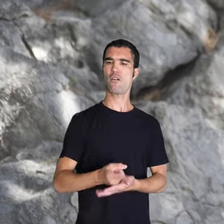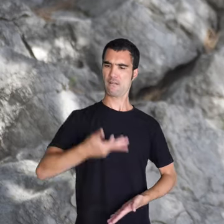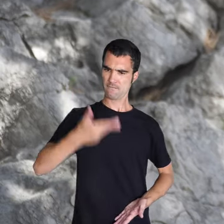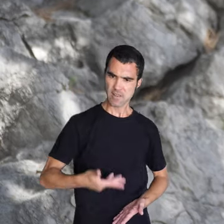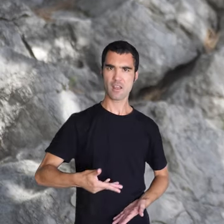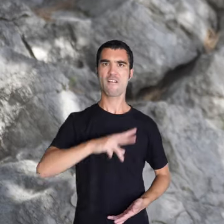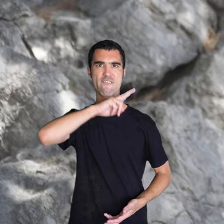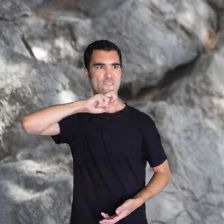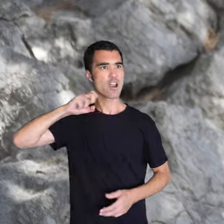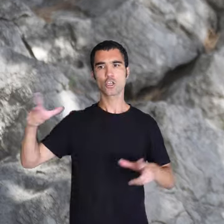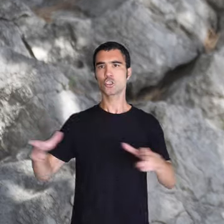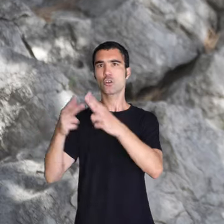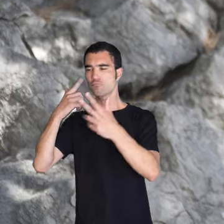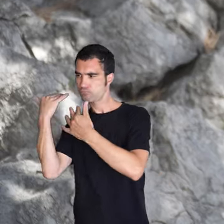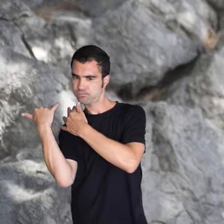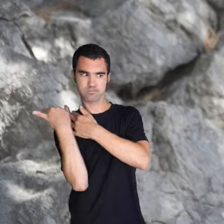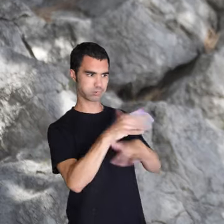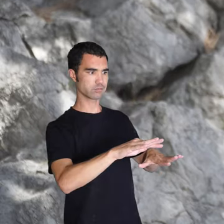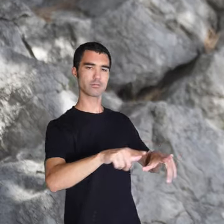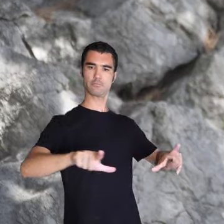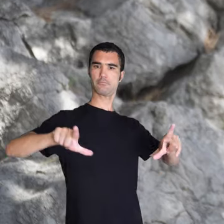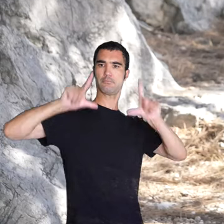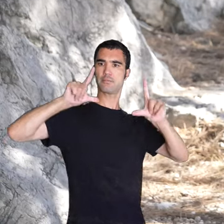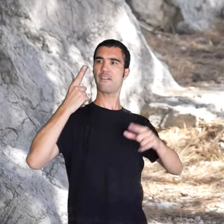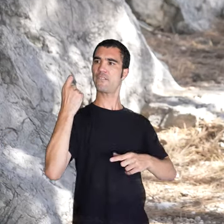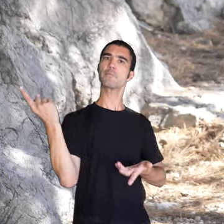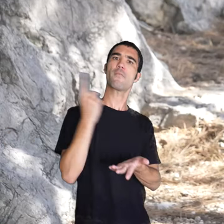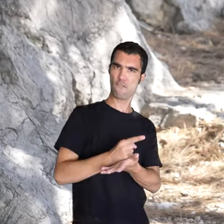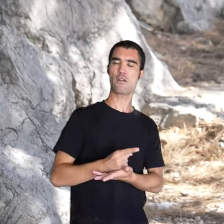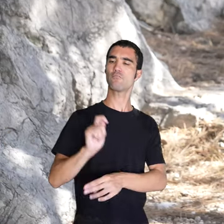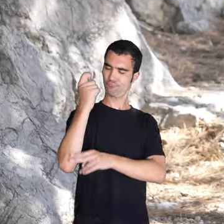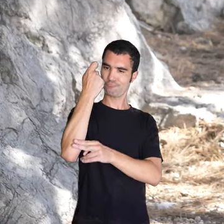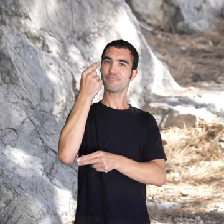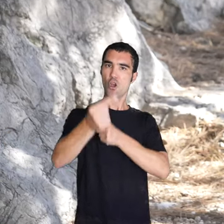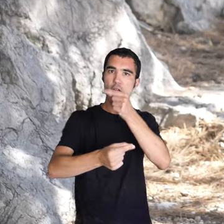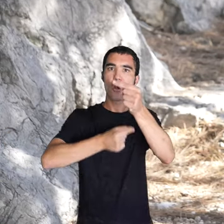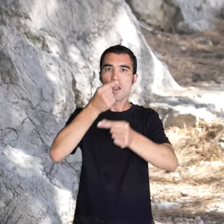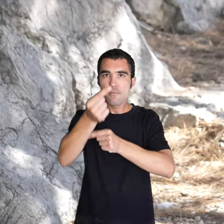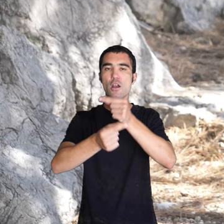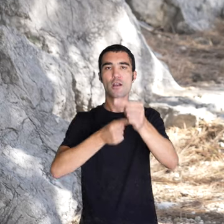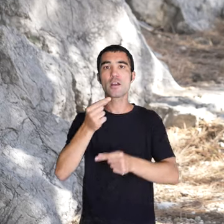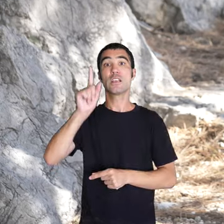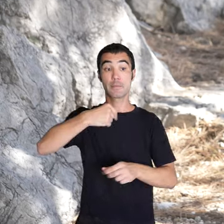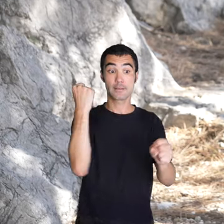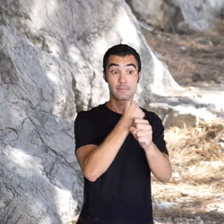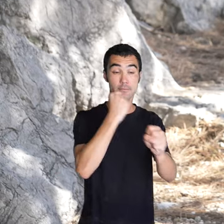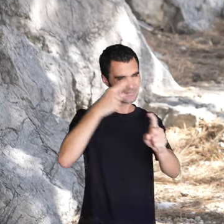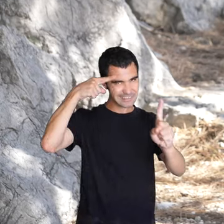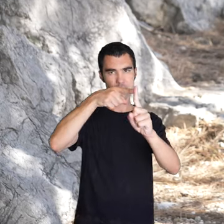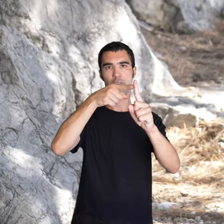la societat, que ho estem aconseguint, crec. L'altra, feina en